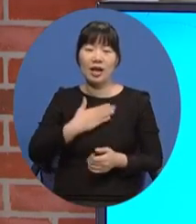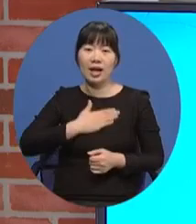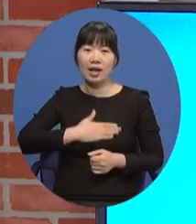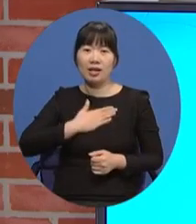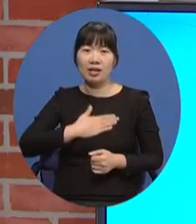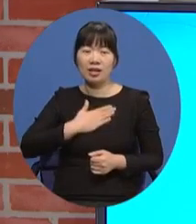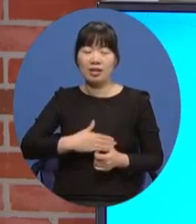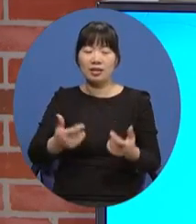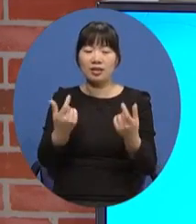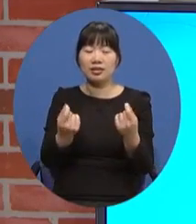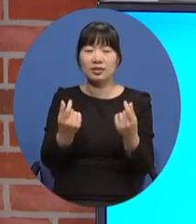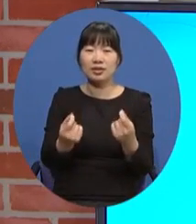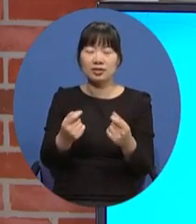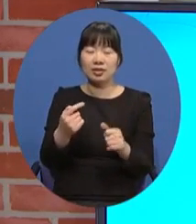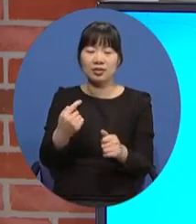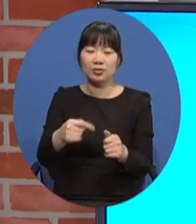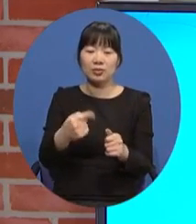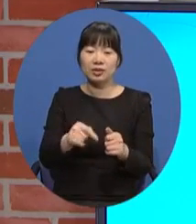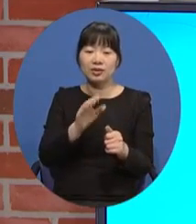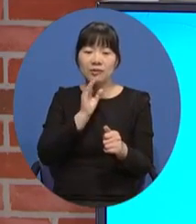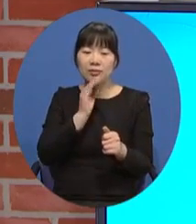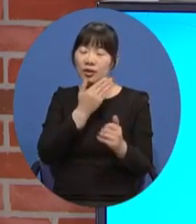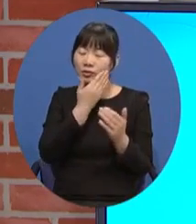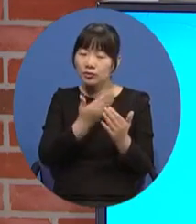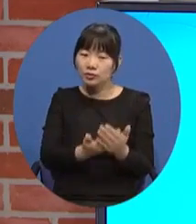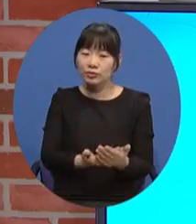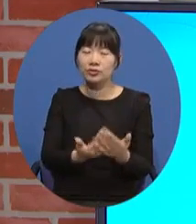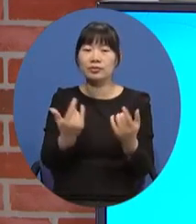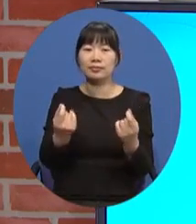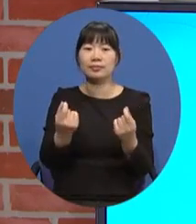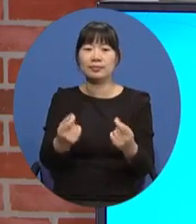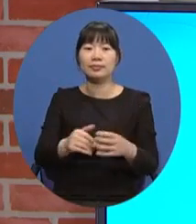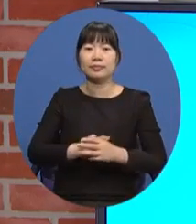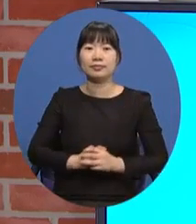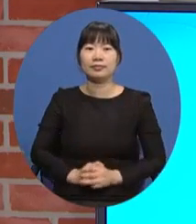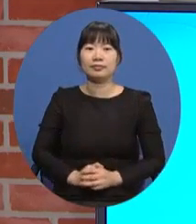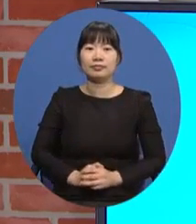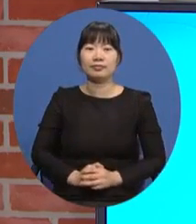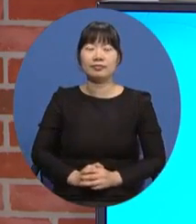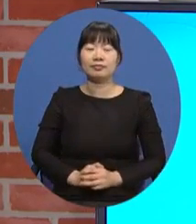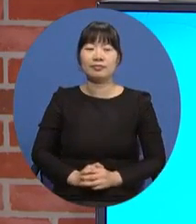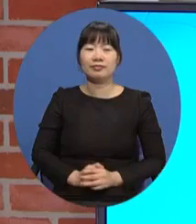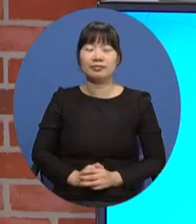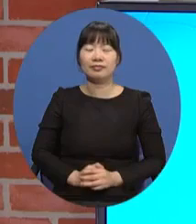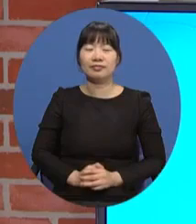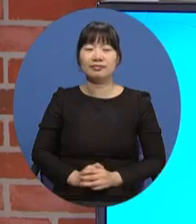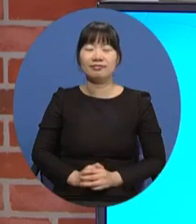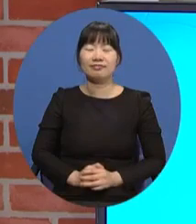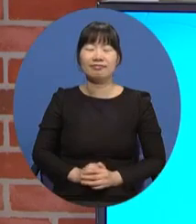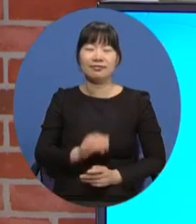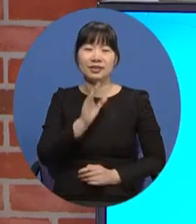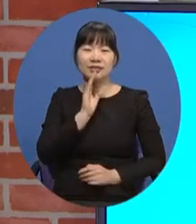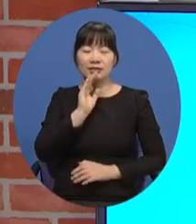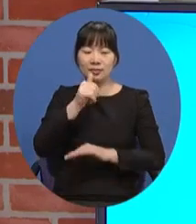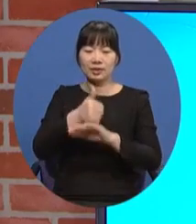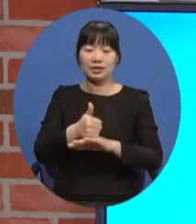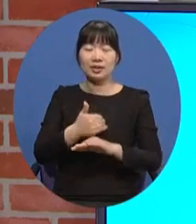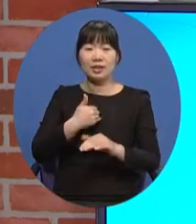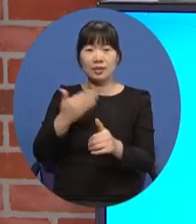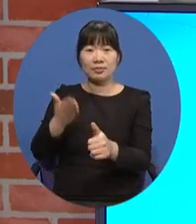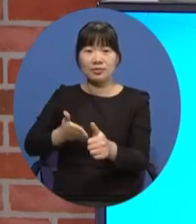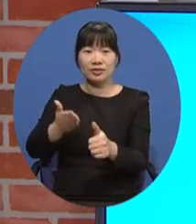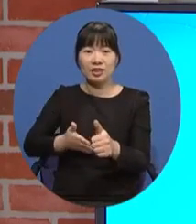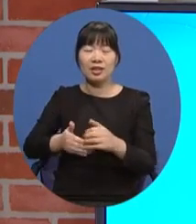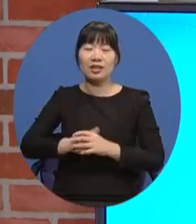아는 이런 교육이 참 중요하다고 저는 생각을 합니다. 자, 그리고 이제 참 마지막 제